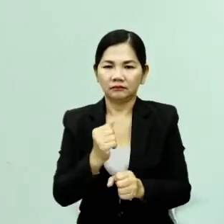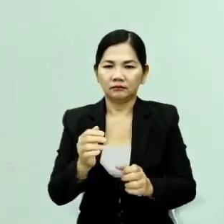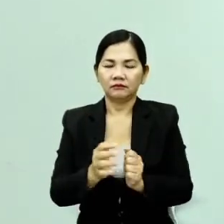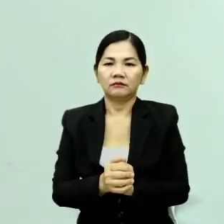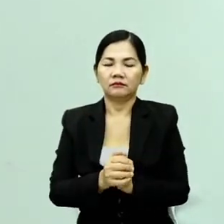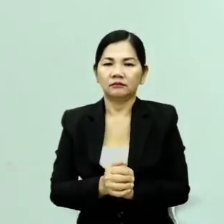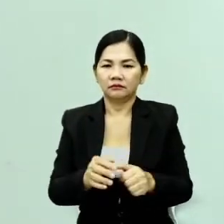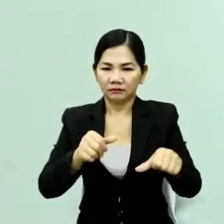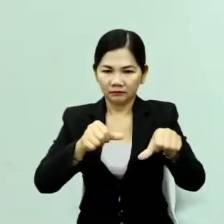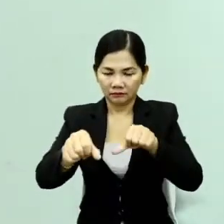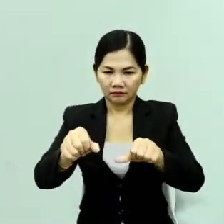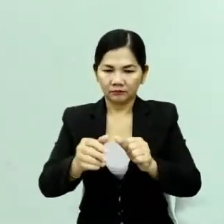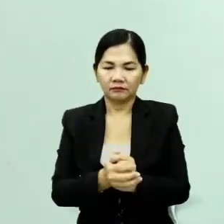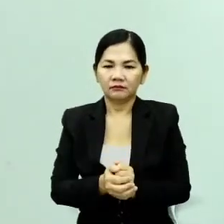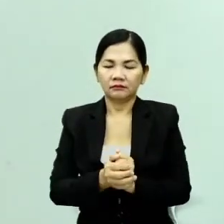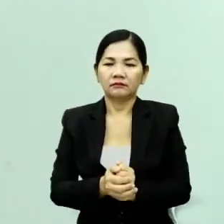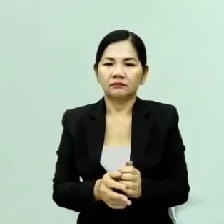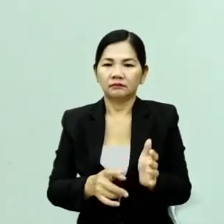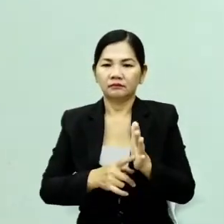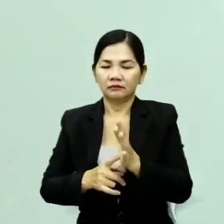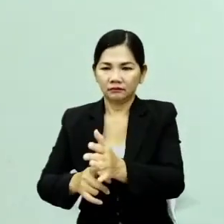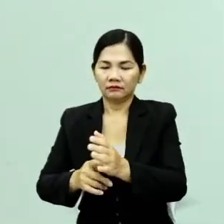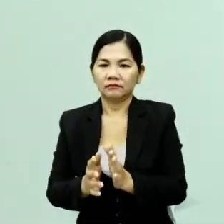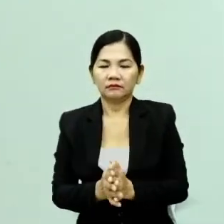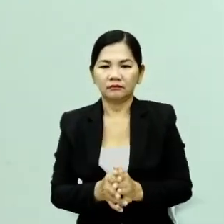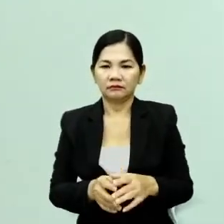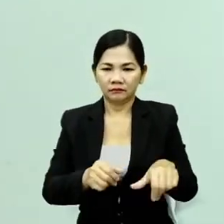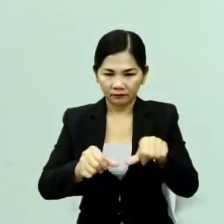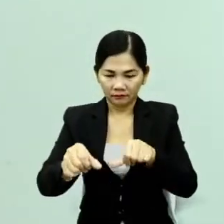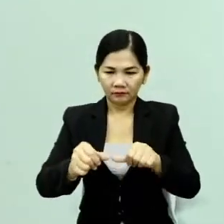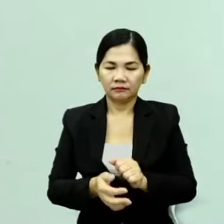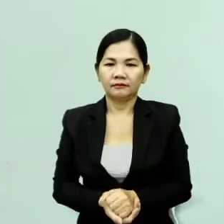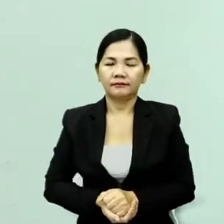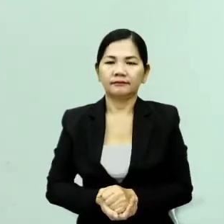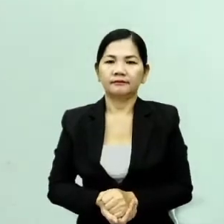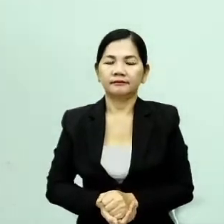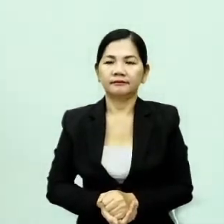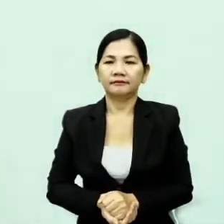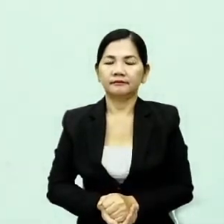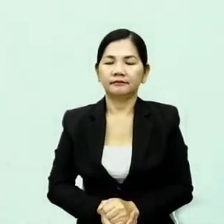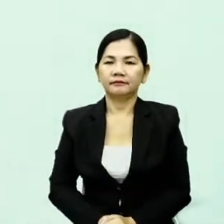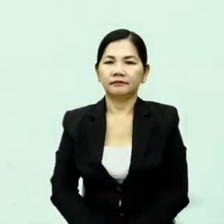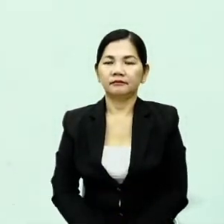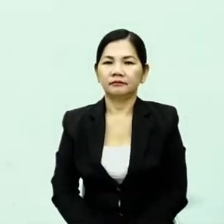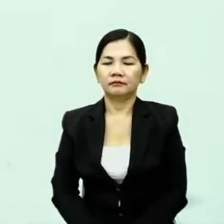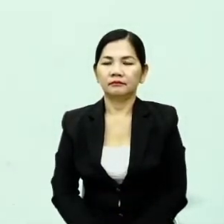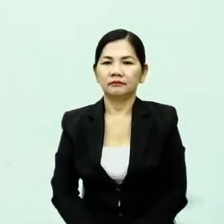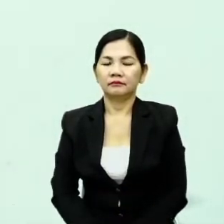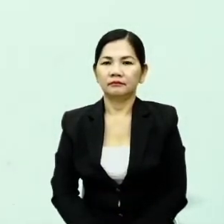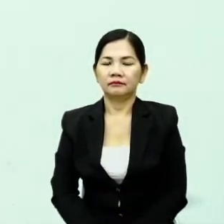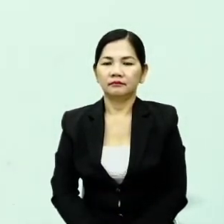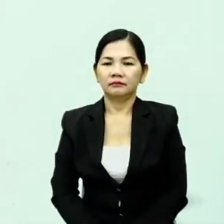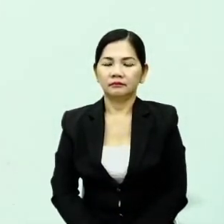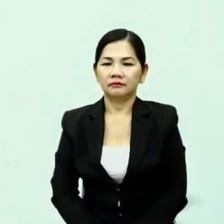ở mưa bận tỏ tiền tát này con men ở vậy cha bằng hàng con cha bận tỏ tiền nha con